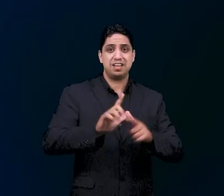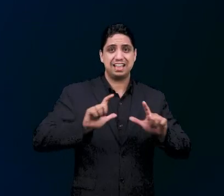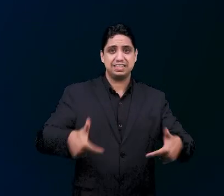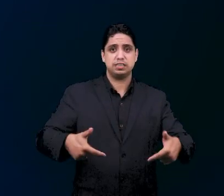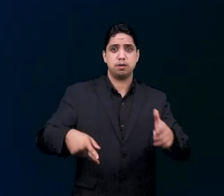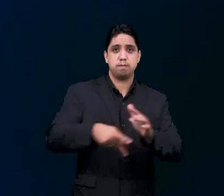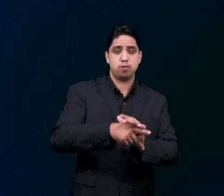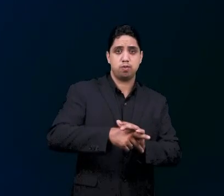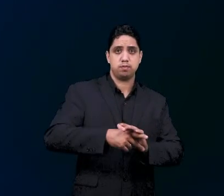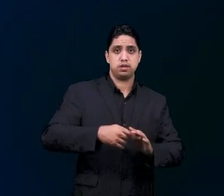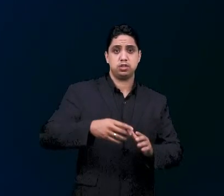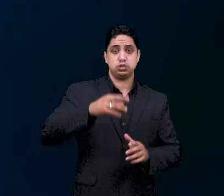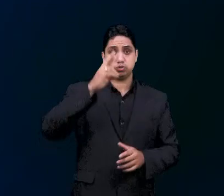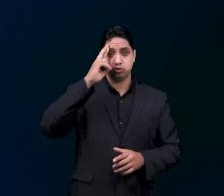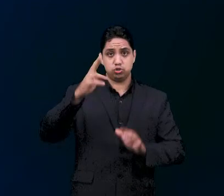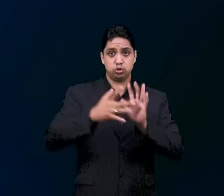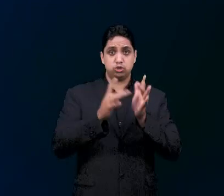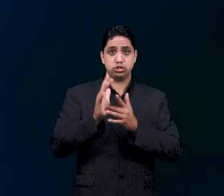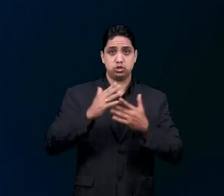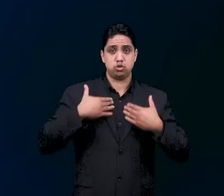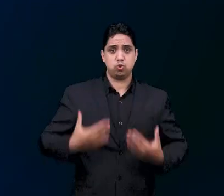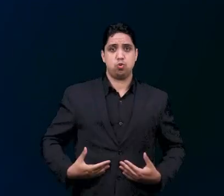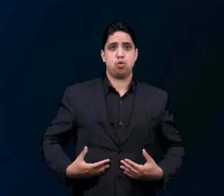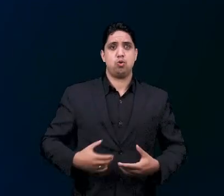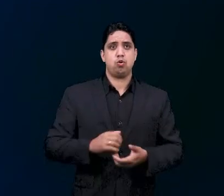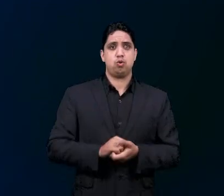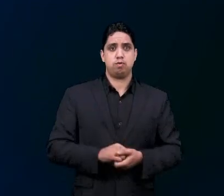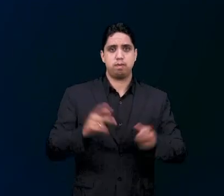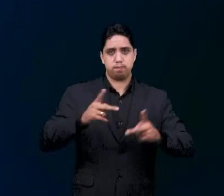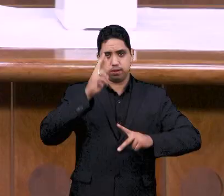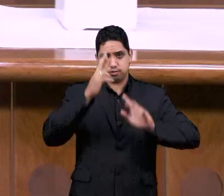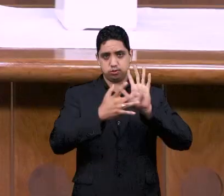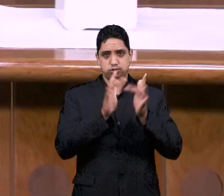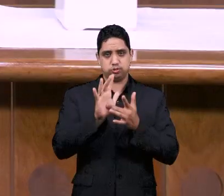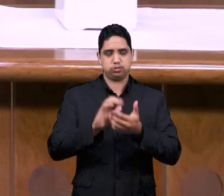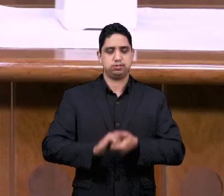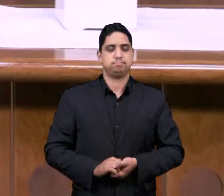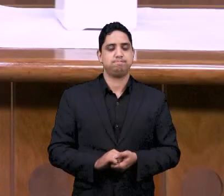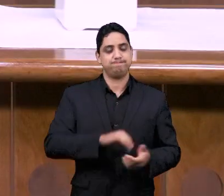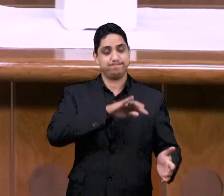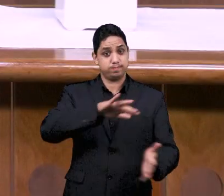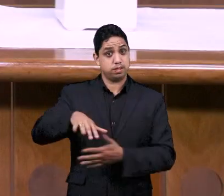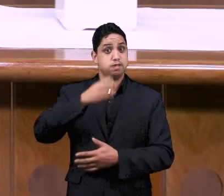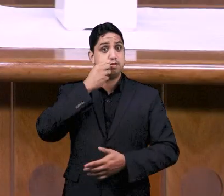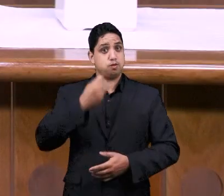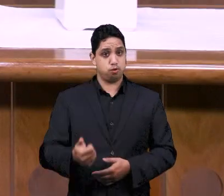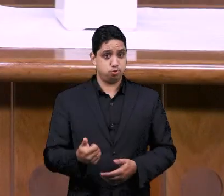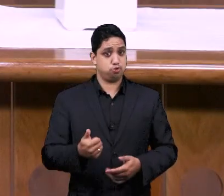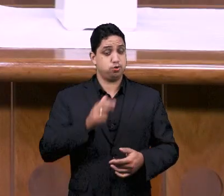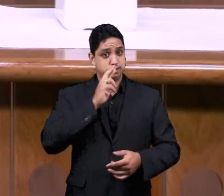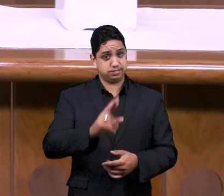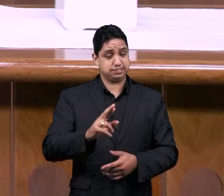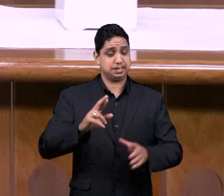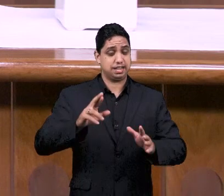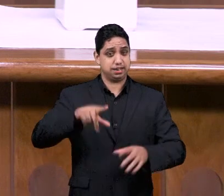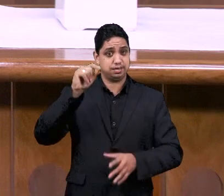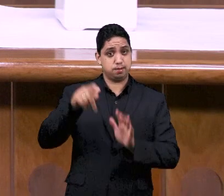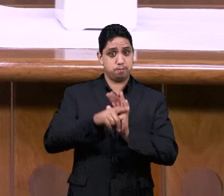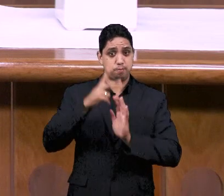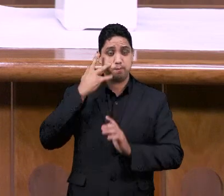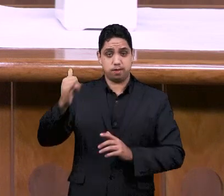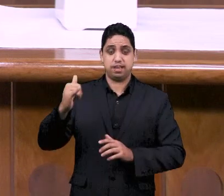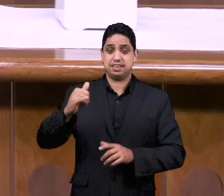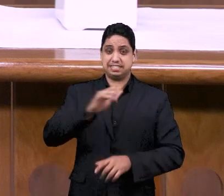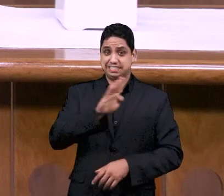portée vers lui, vers le corps. La paix du Seigneur Jésus-Christ. Très bien, mes frères et sœurs, très bien répondu l'élection